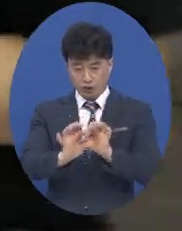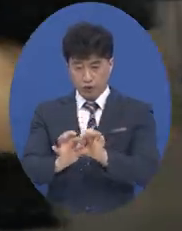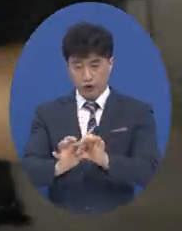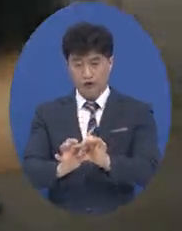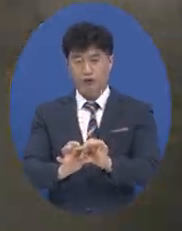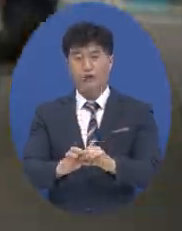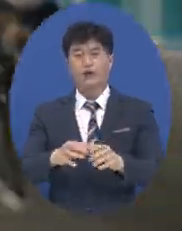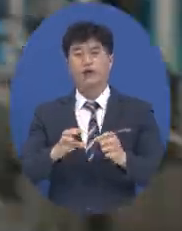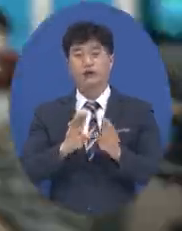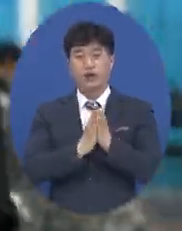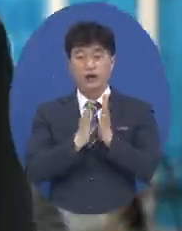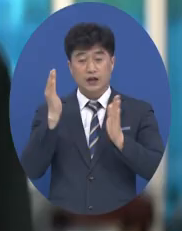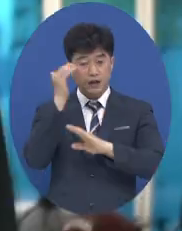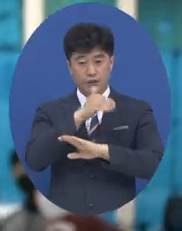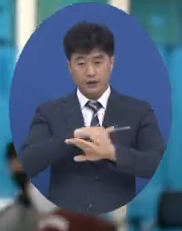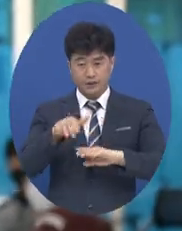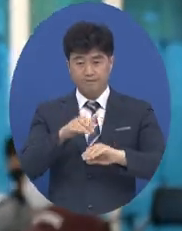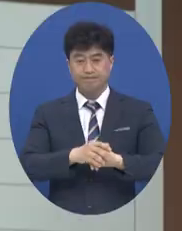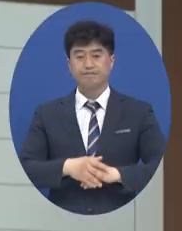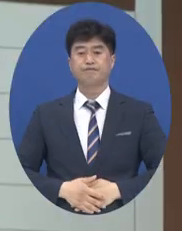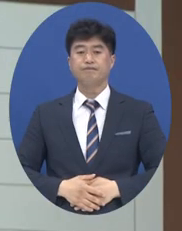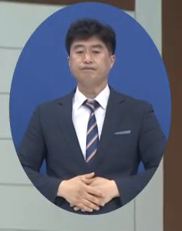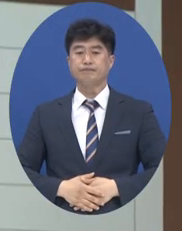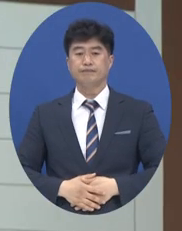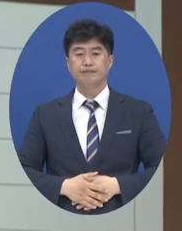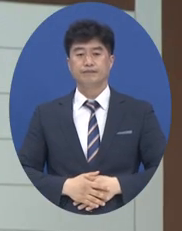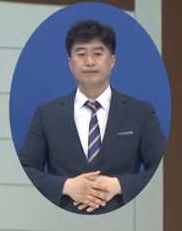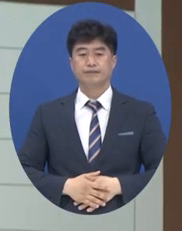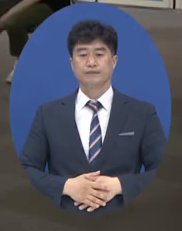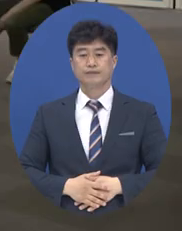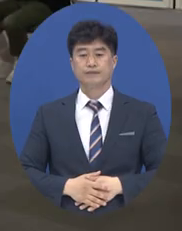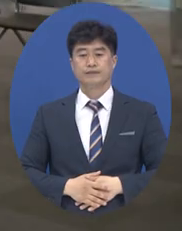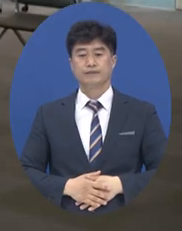예정입니다 경기 gtv 구형 술입니다